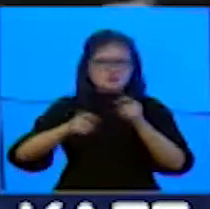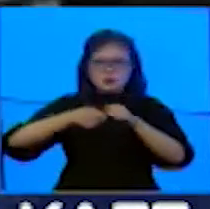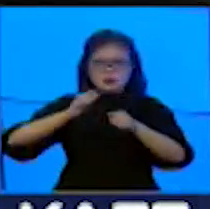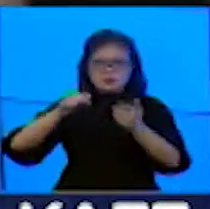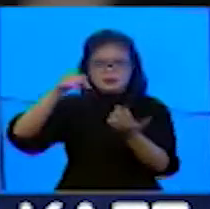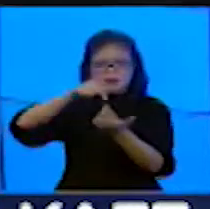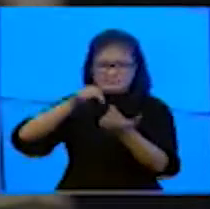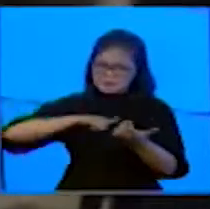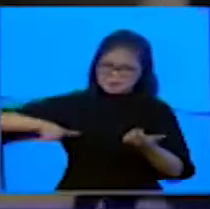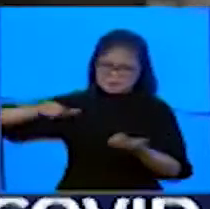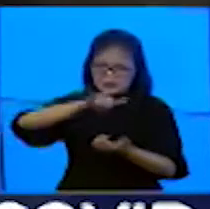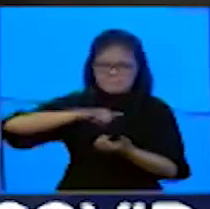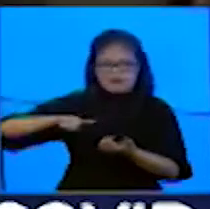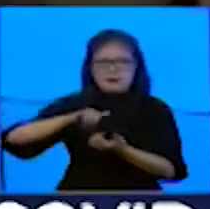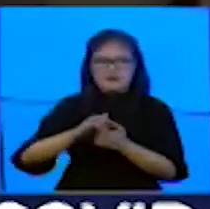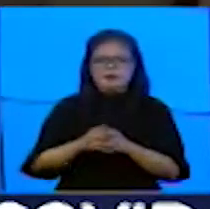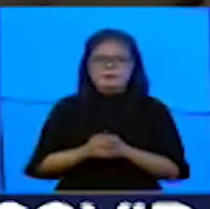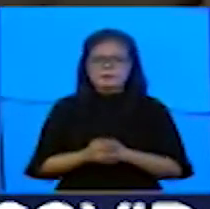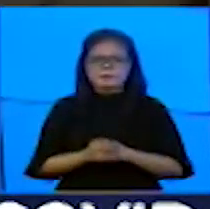kepada para pengunjung.